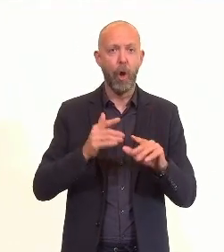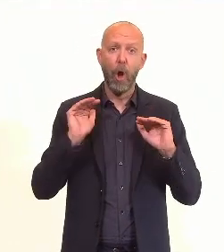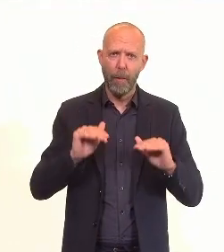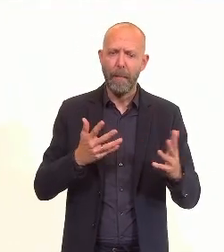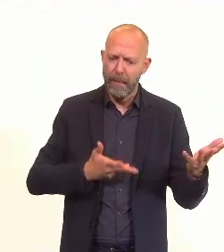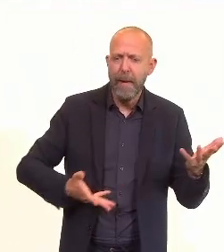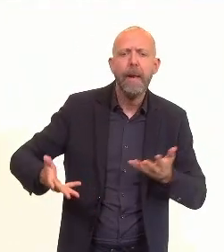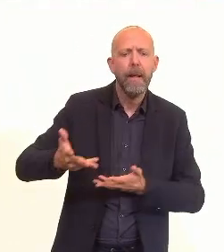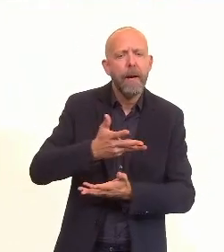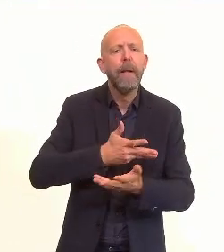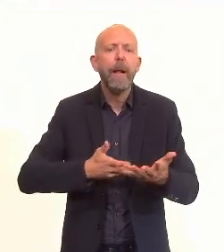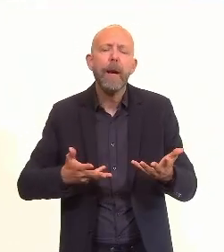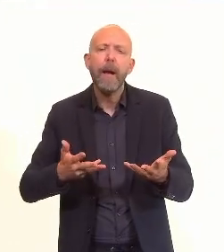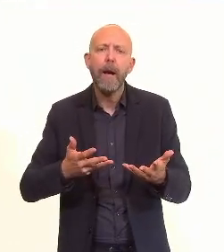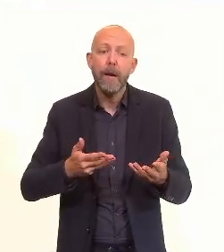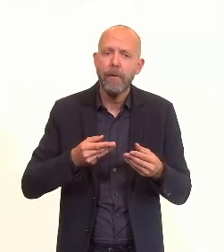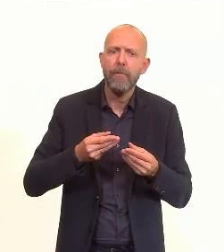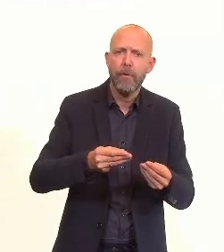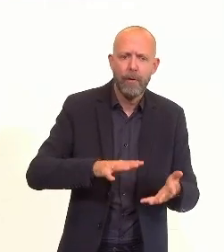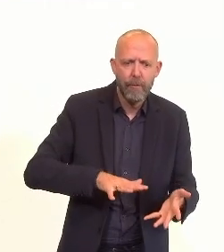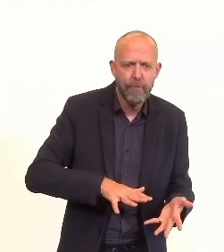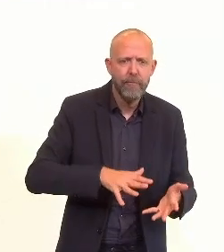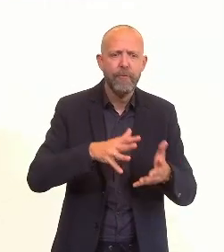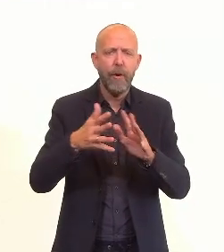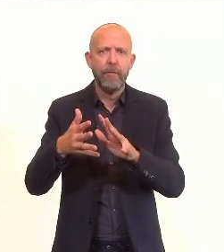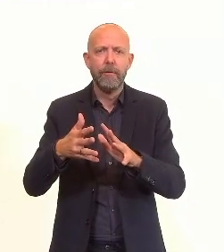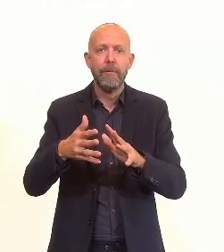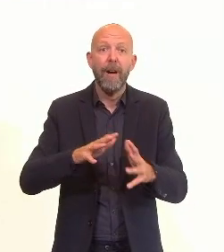changer, et changer par la base,